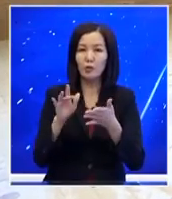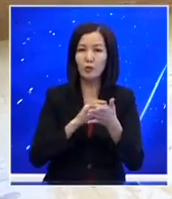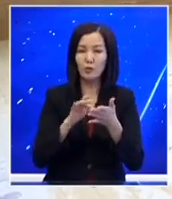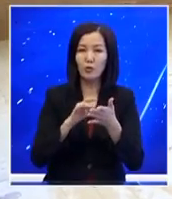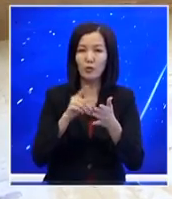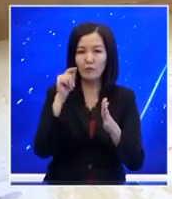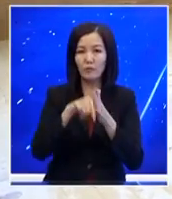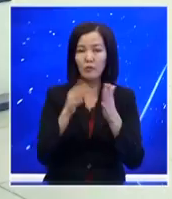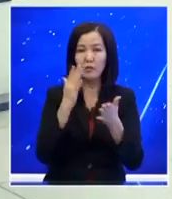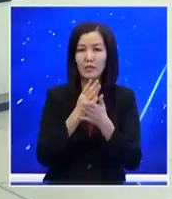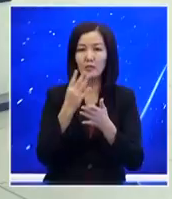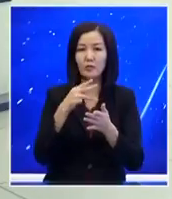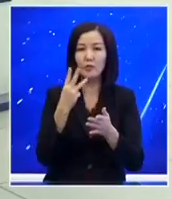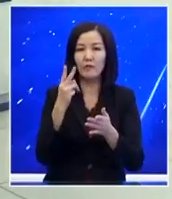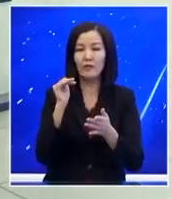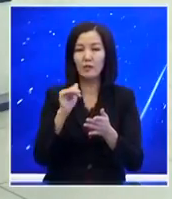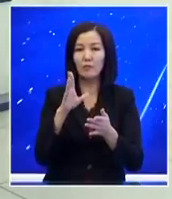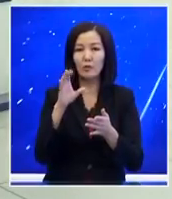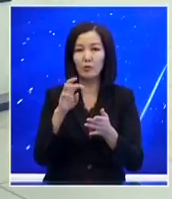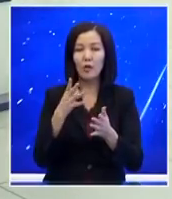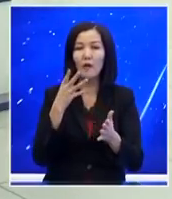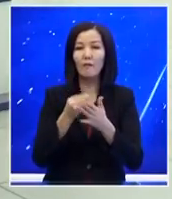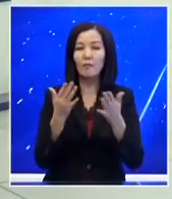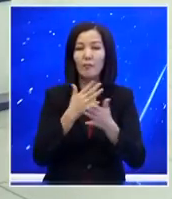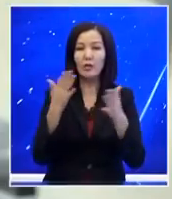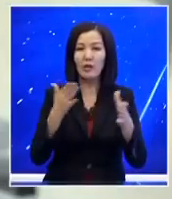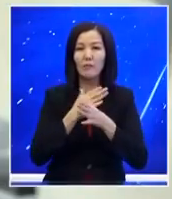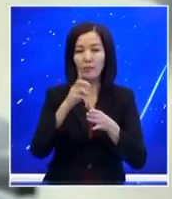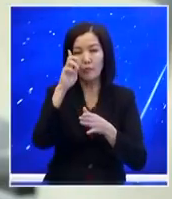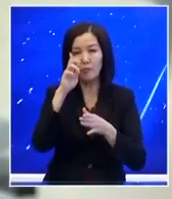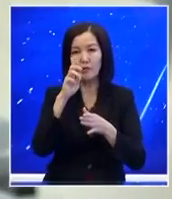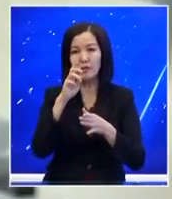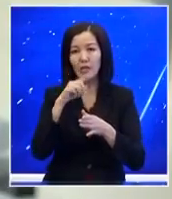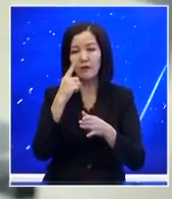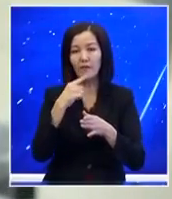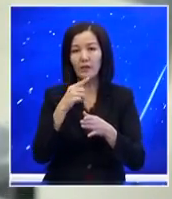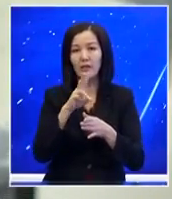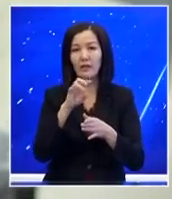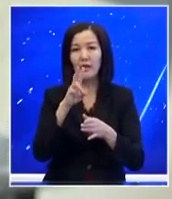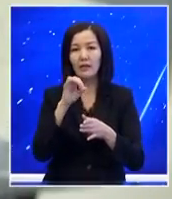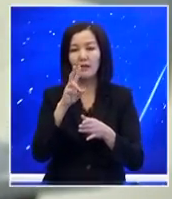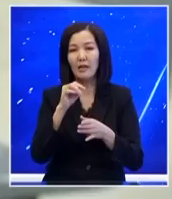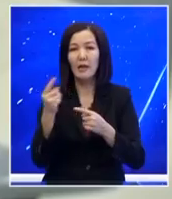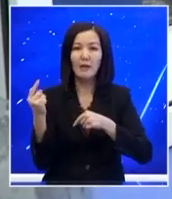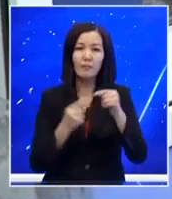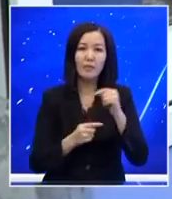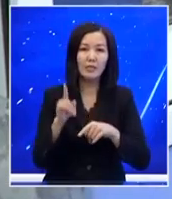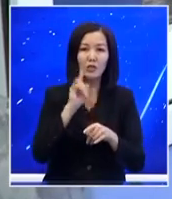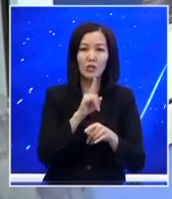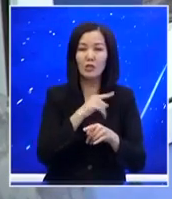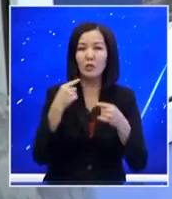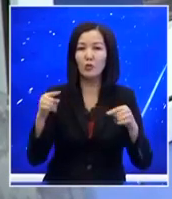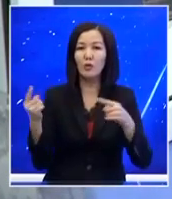АО «Казпочта». «Для меня эта выплата – большая помощь от государства», – резюмировала Наталья. Бизнес женщины, как и у многих